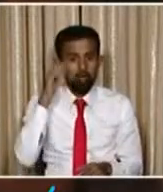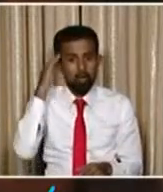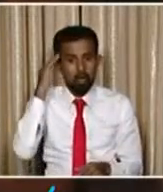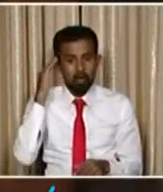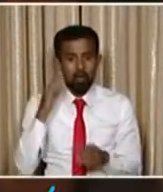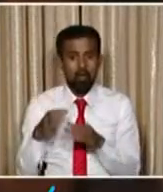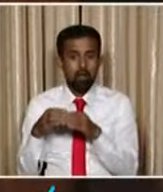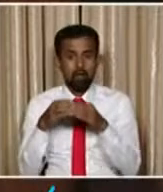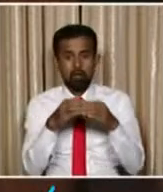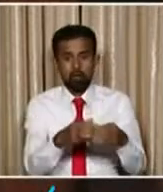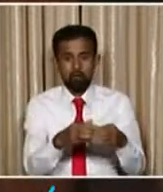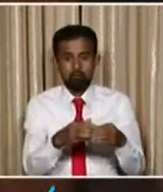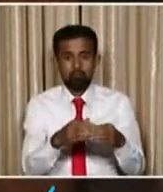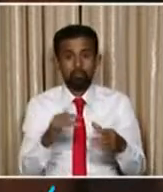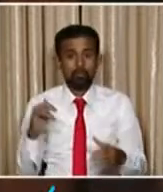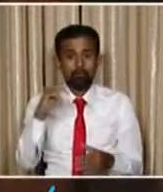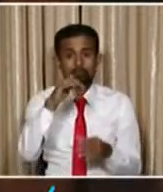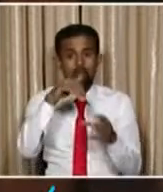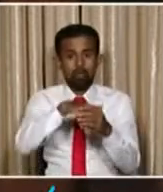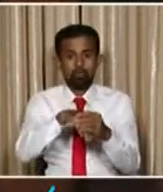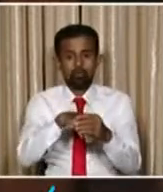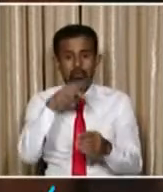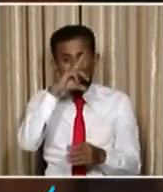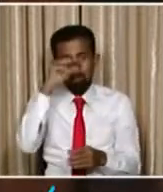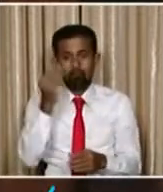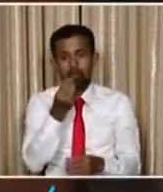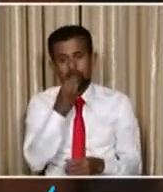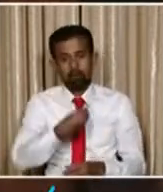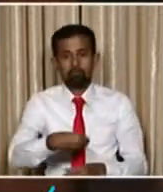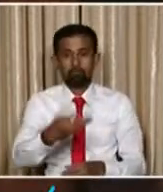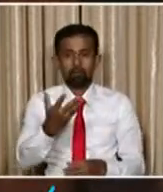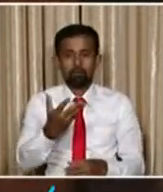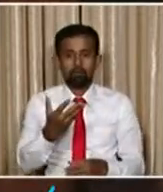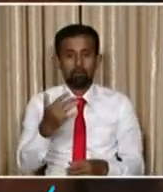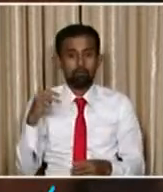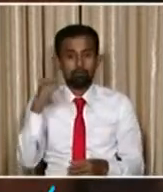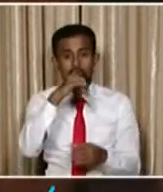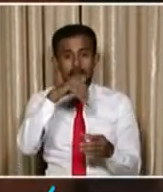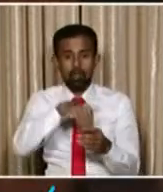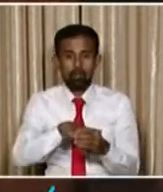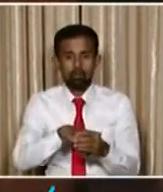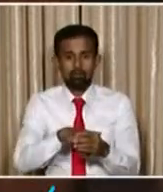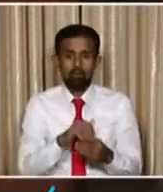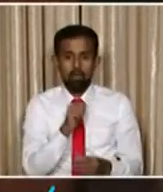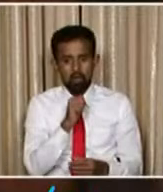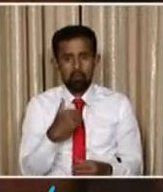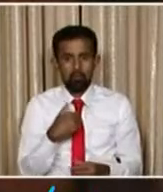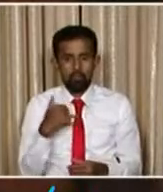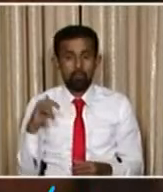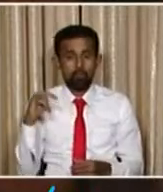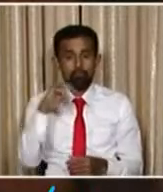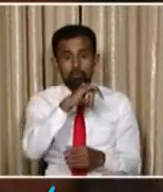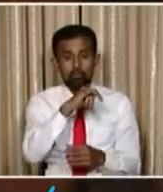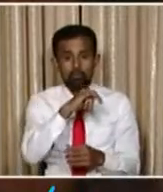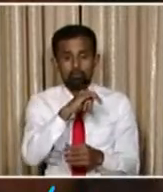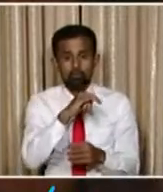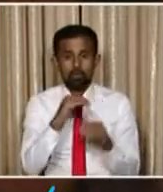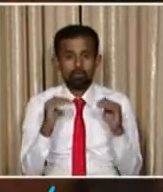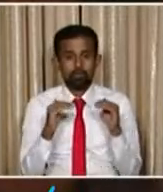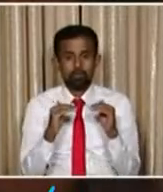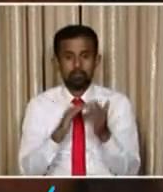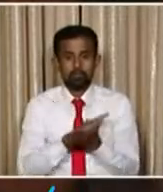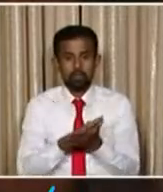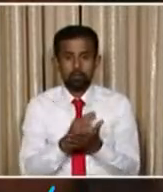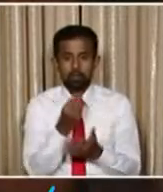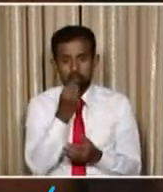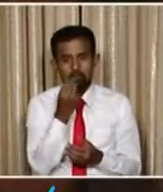ඒ කණ්ඩායමට ප්ලේන් එකේ දෙන කෑමම රැට කන්න කියනවා. ඒ ප්ලේන් එකේ දෙන කෑම වේලේ සත්‍ය අපිත් දන්නවා. මොකද ප්ලේන් එක හැම සාමාන්‍ය කෑම